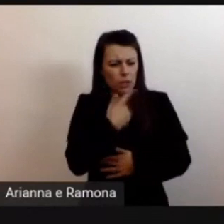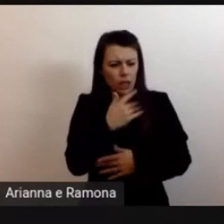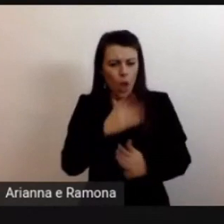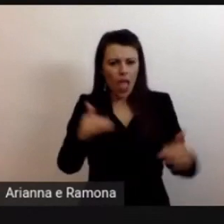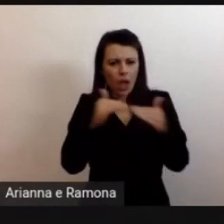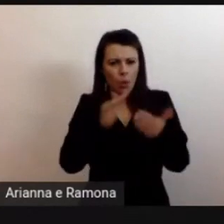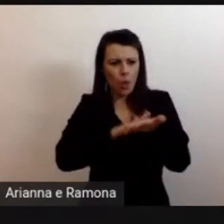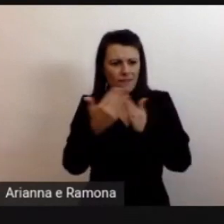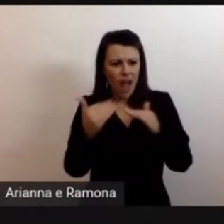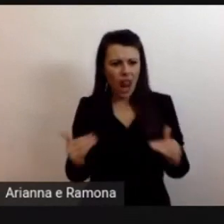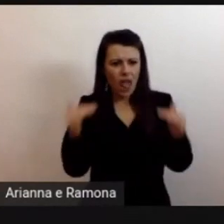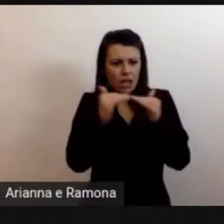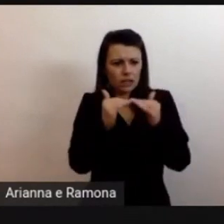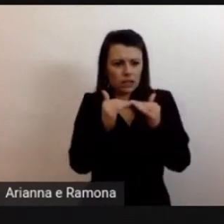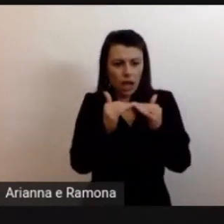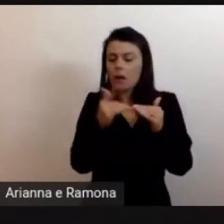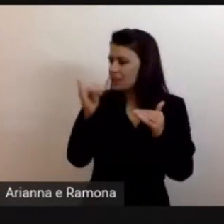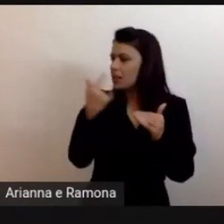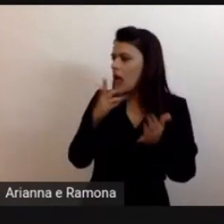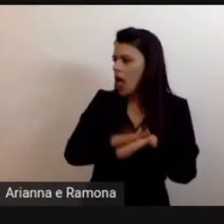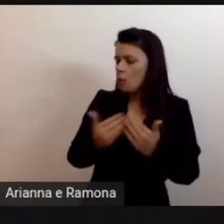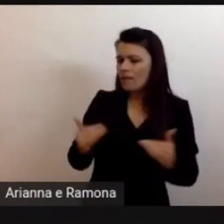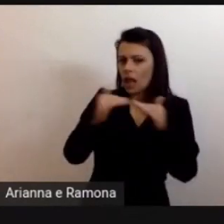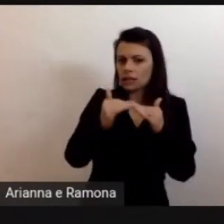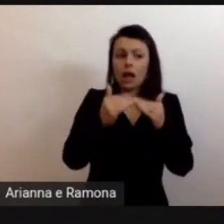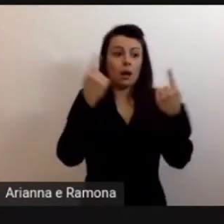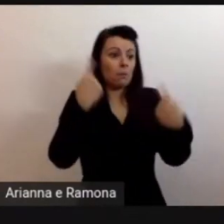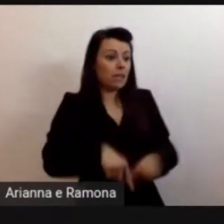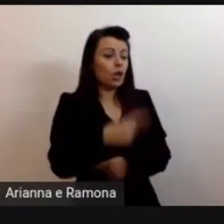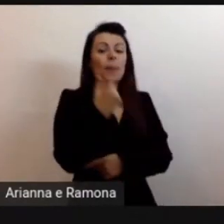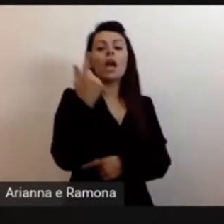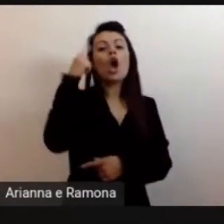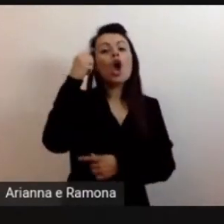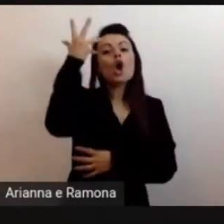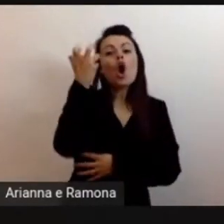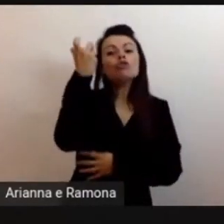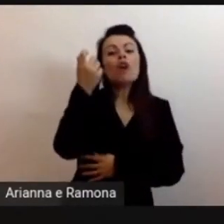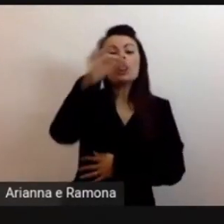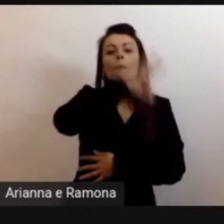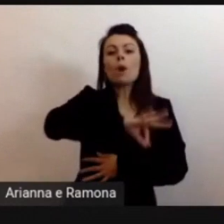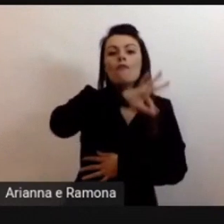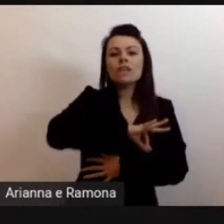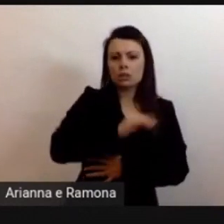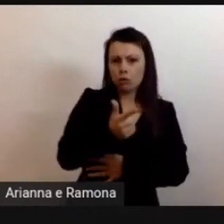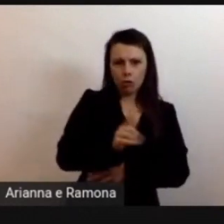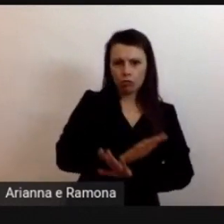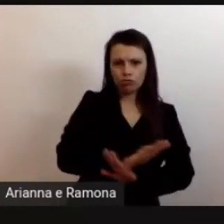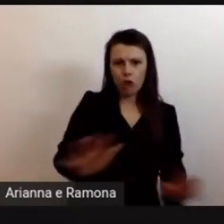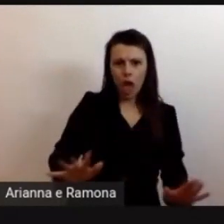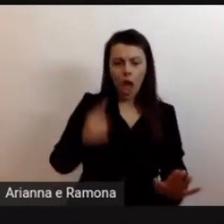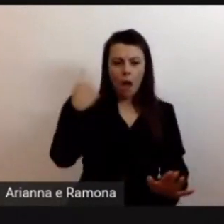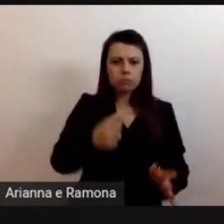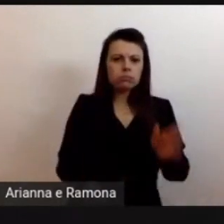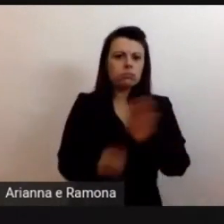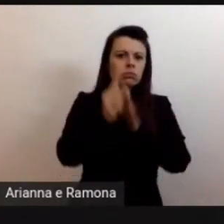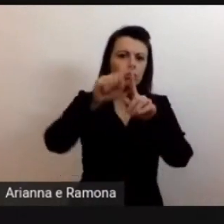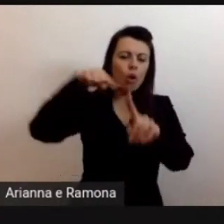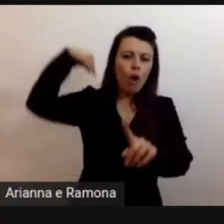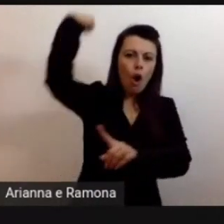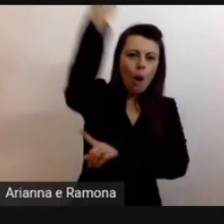purezza non c'è come il concetto del tuo sito questo nascerà proprio siamo gli under i